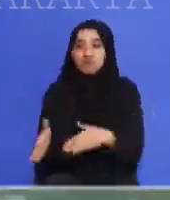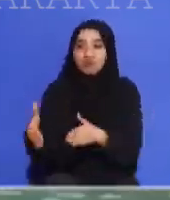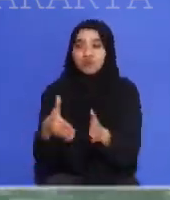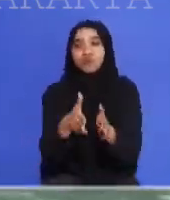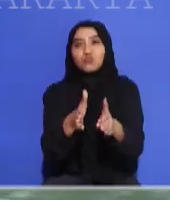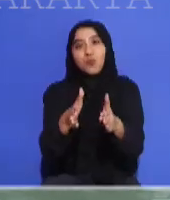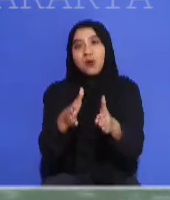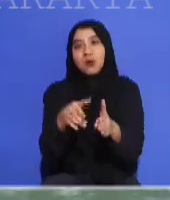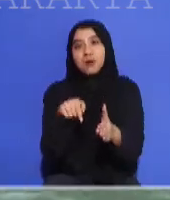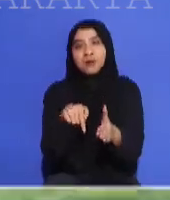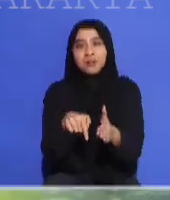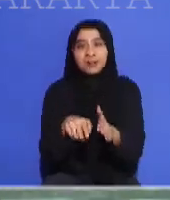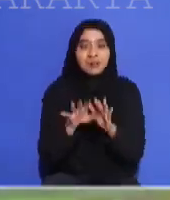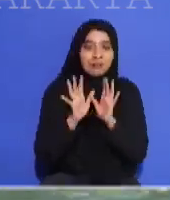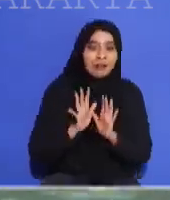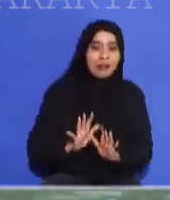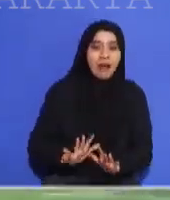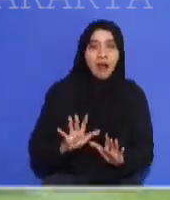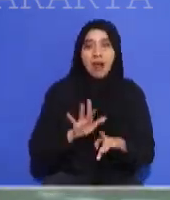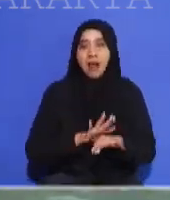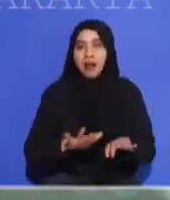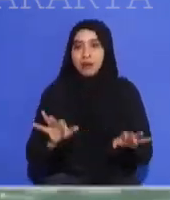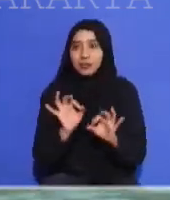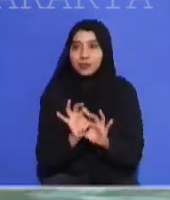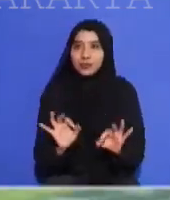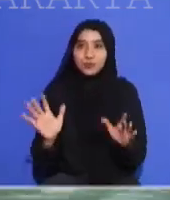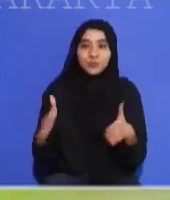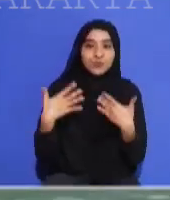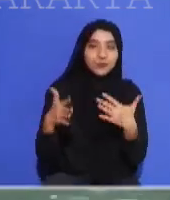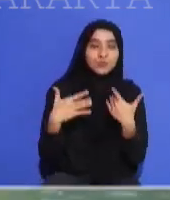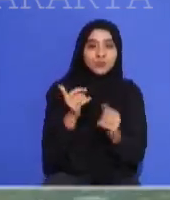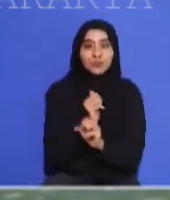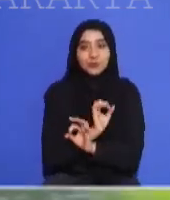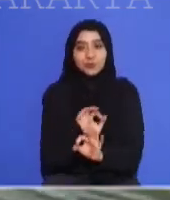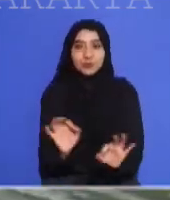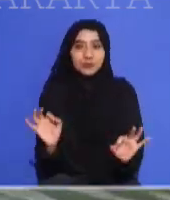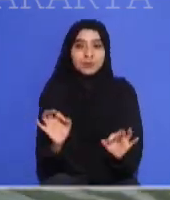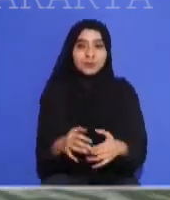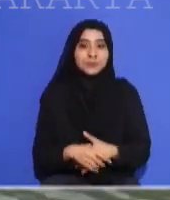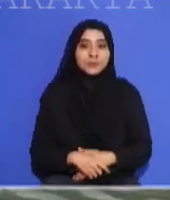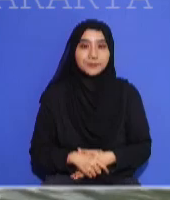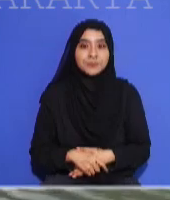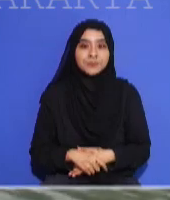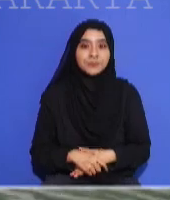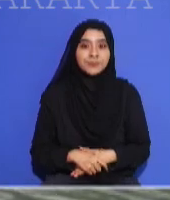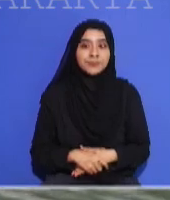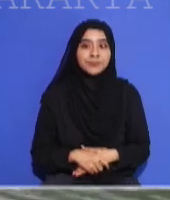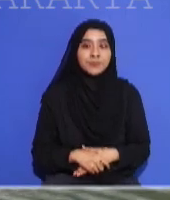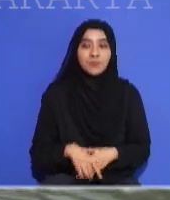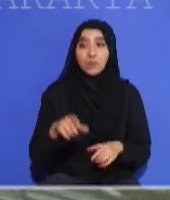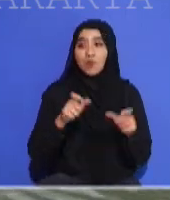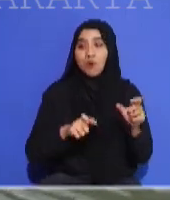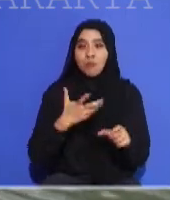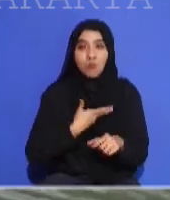kawigatosaning ngakathah. Toyanipun ingkang bening lan seger cocok sanget kangge maneka werni krida. Kacawi menika para pelancong ugi